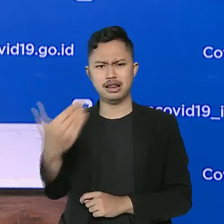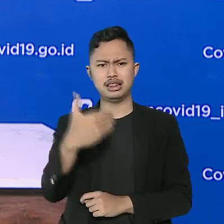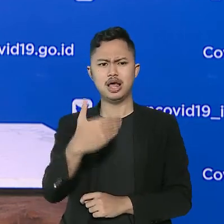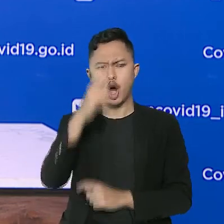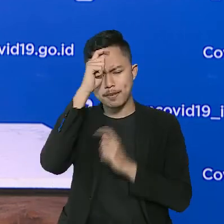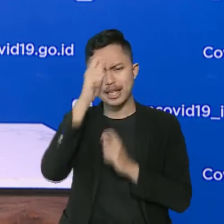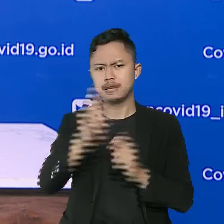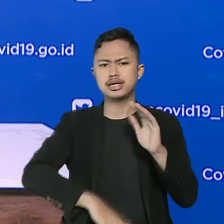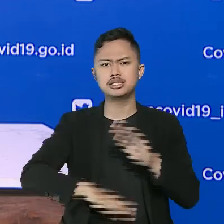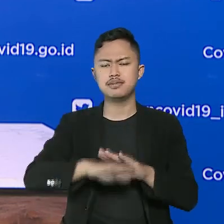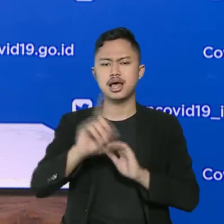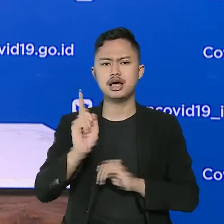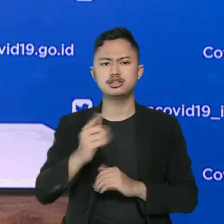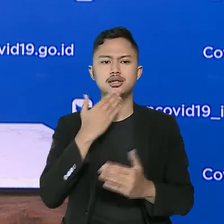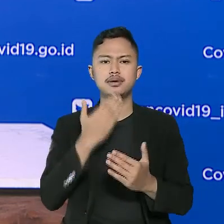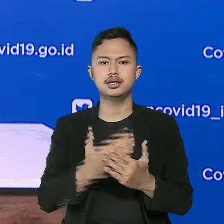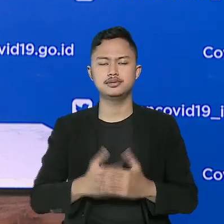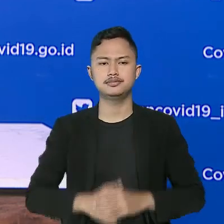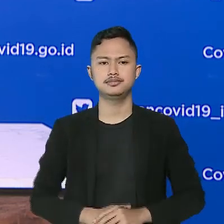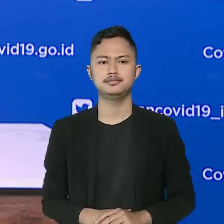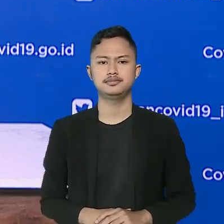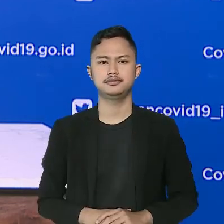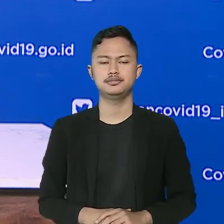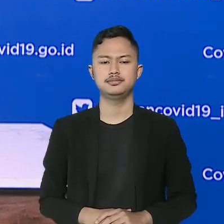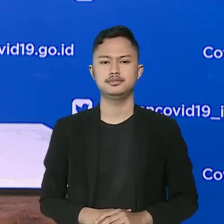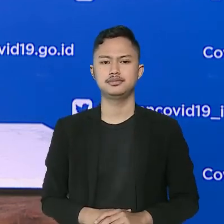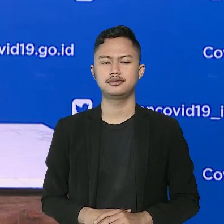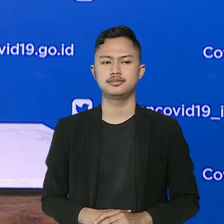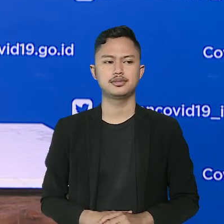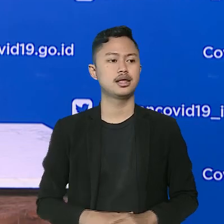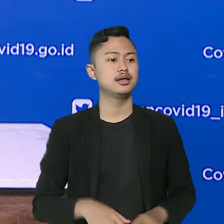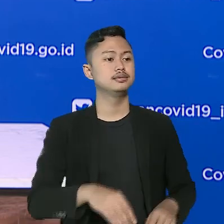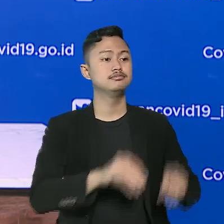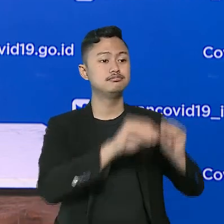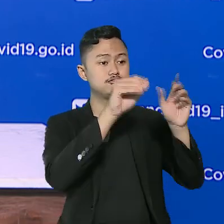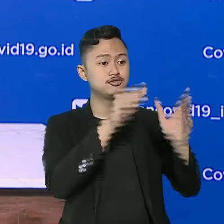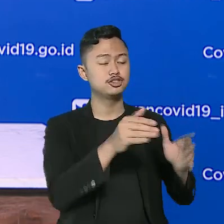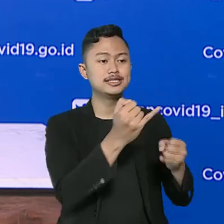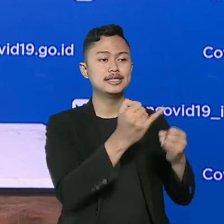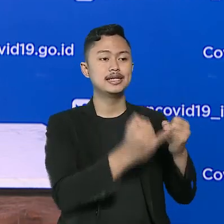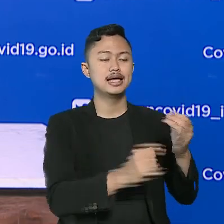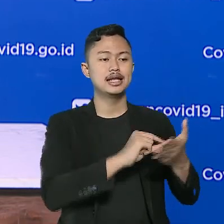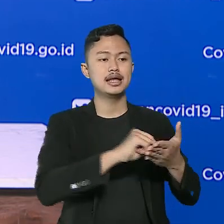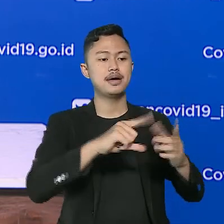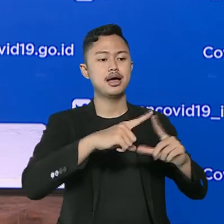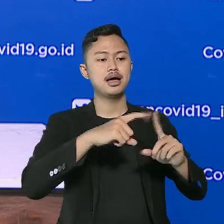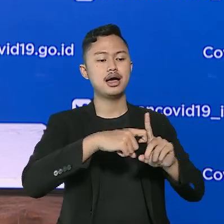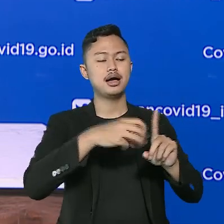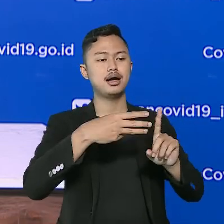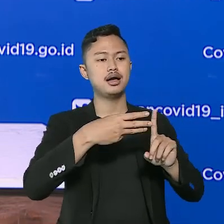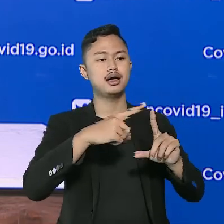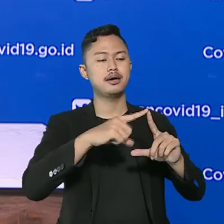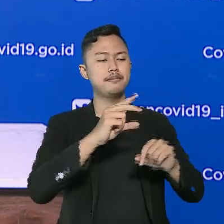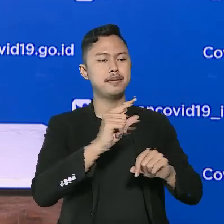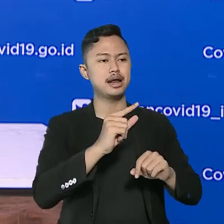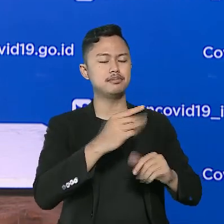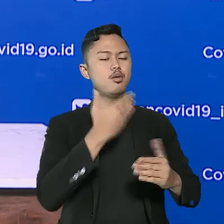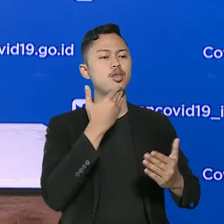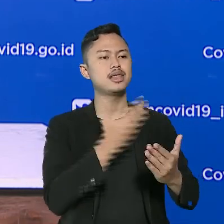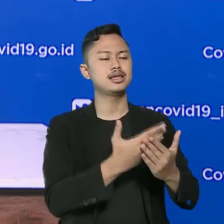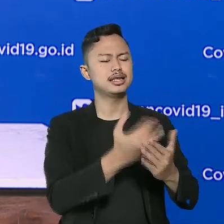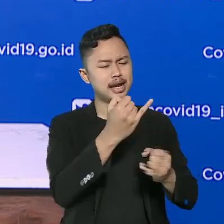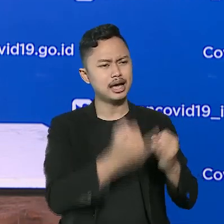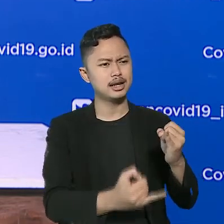secara maksimal. Terima kasih. Terima kasih Prof. Pertanyaan terakhir dari Akbar The Asahi Shimbun. Jadi